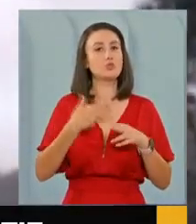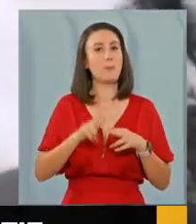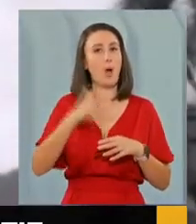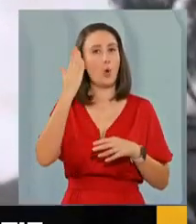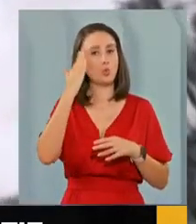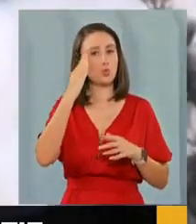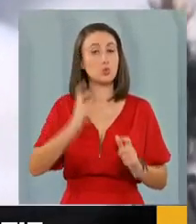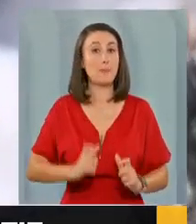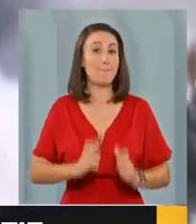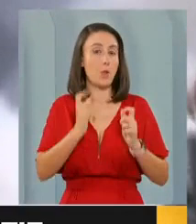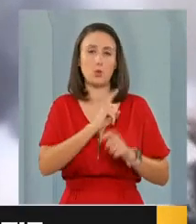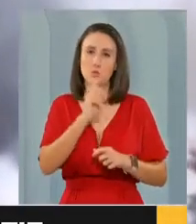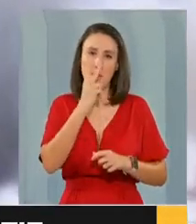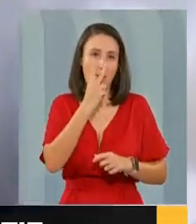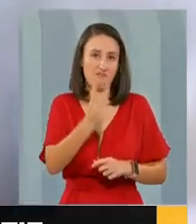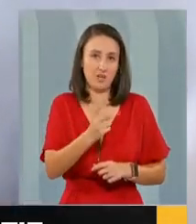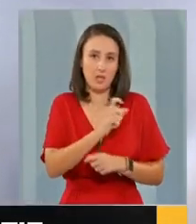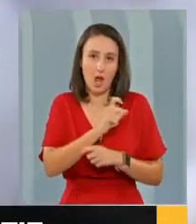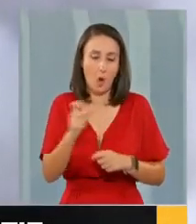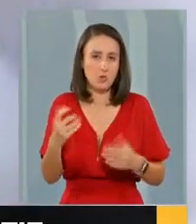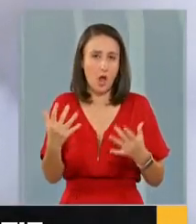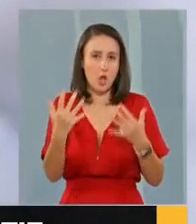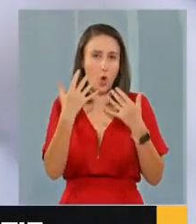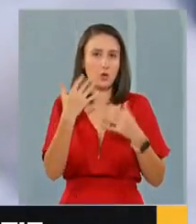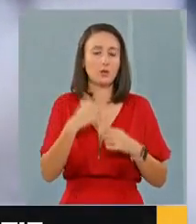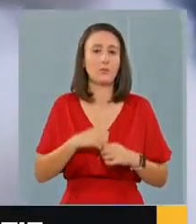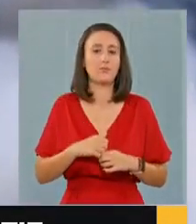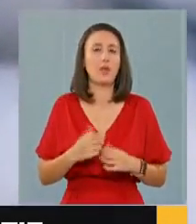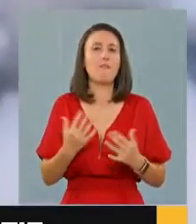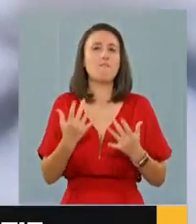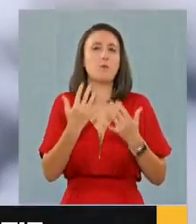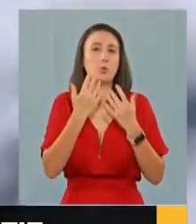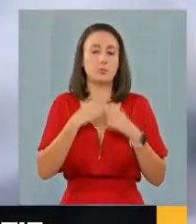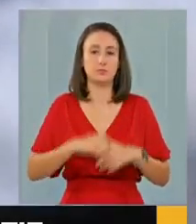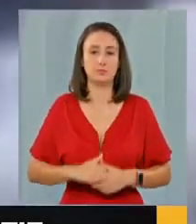zgârie nori din Spania nu se mai pot vedea din cauza norului dens de fum.